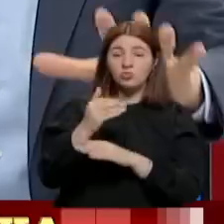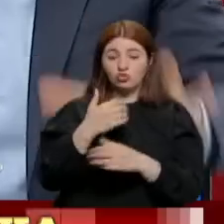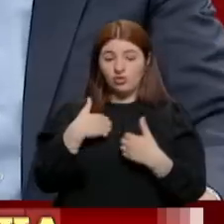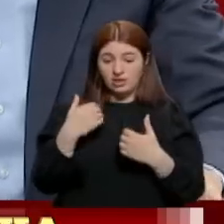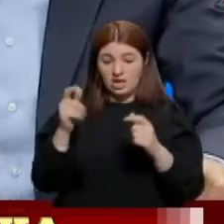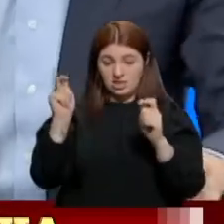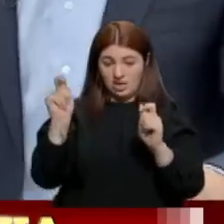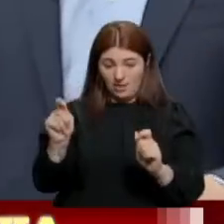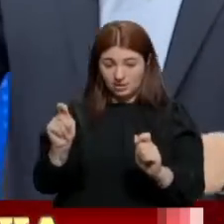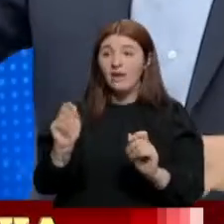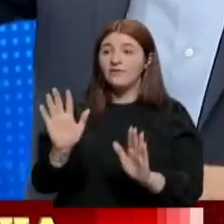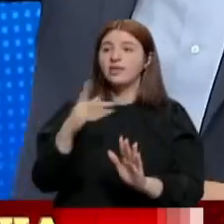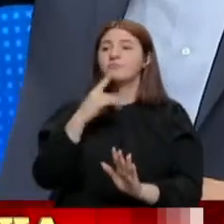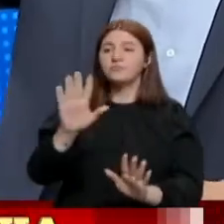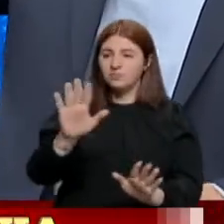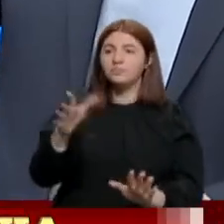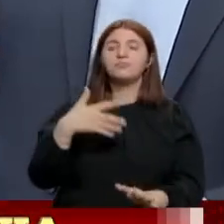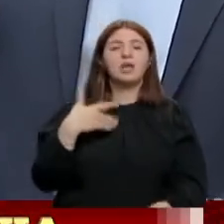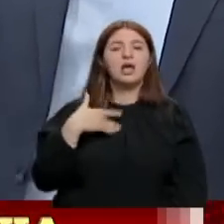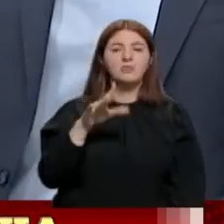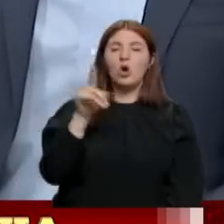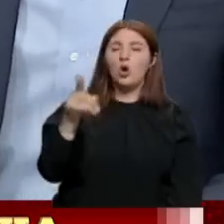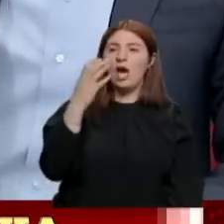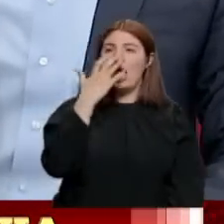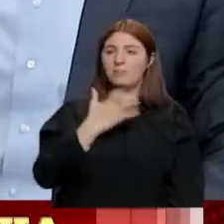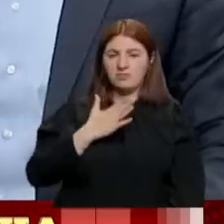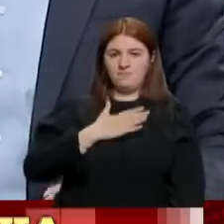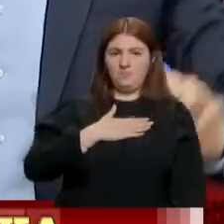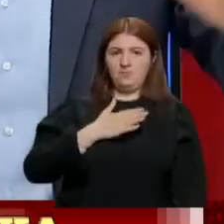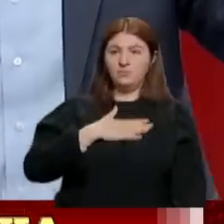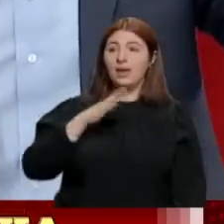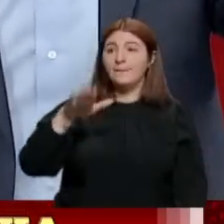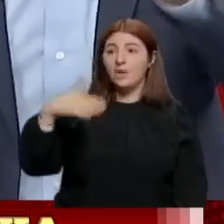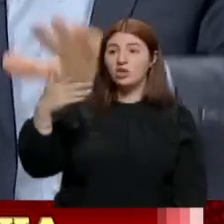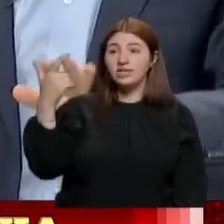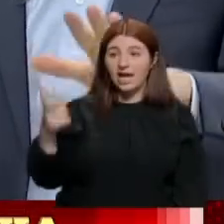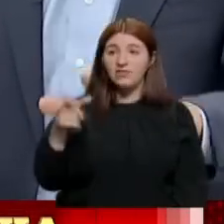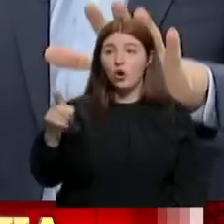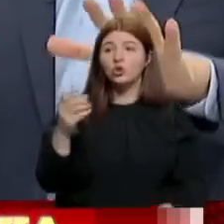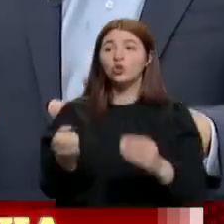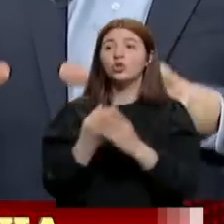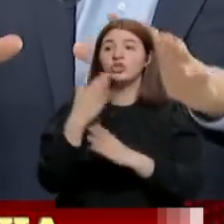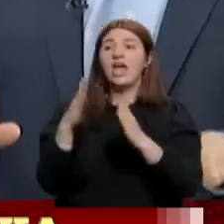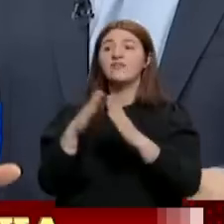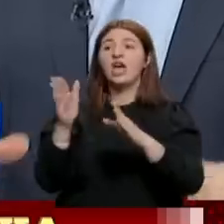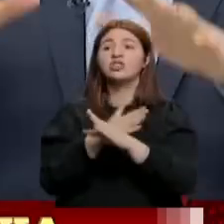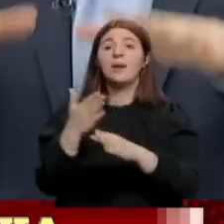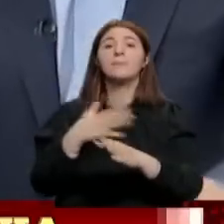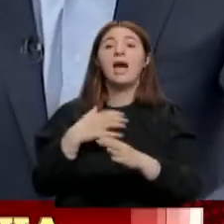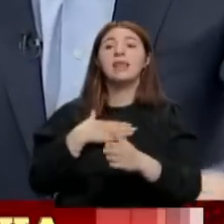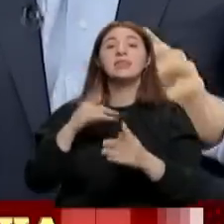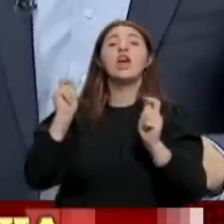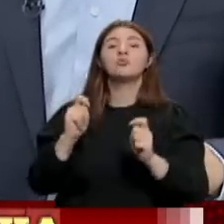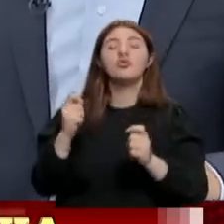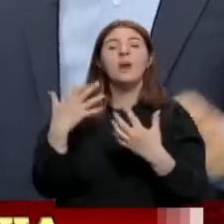güvencesini alırsınız ve dersiniz ki hiç merak etmeyin. O maliyetler bana ait. Başka yerde veya orada kuracağınız evin eşyasını ben